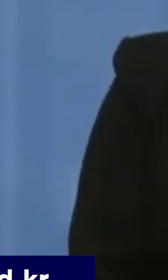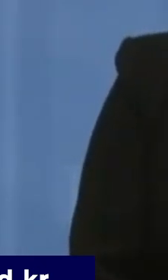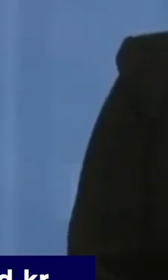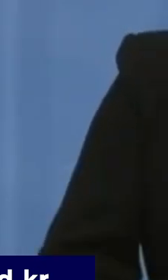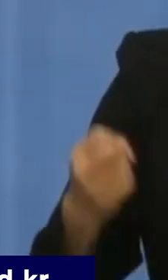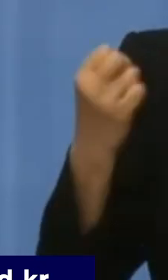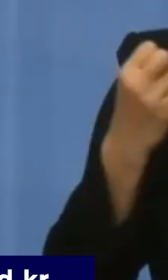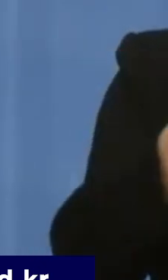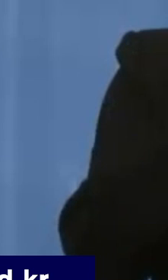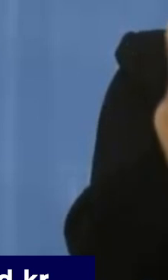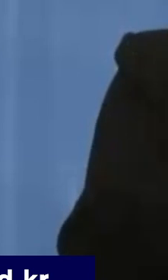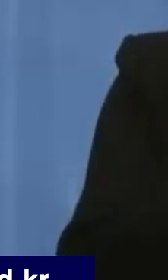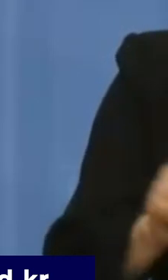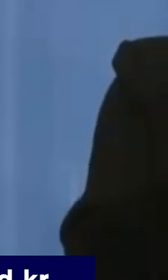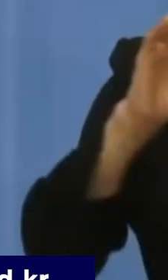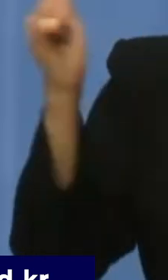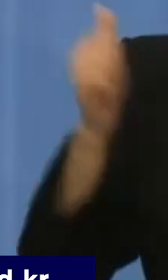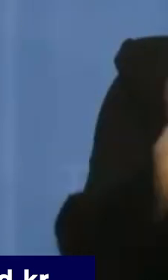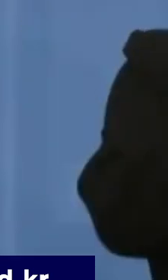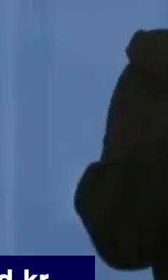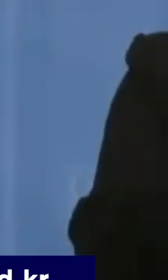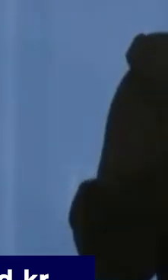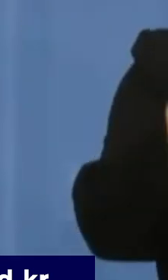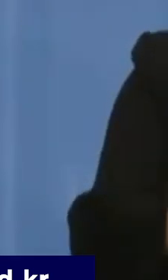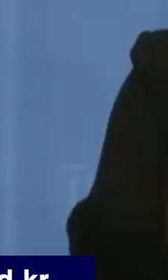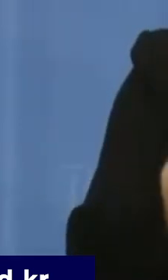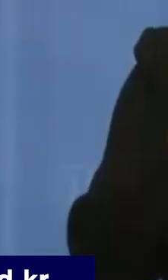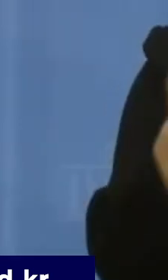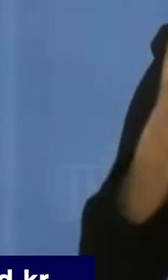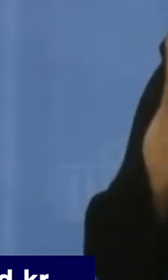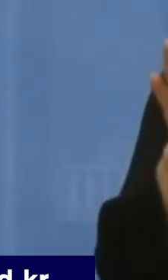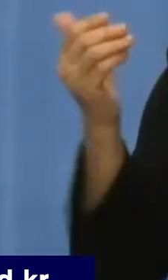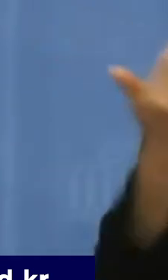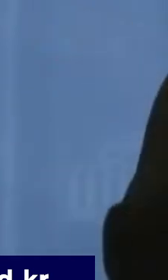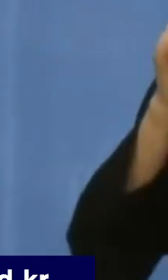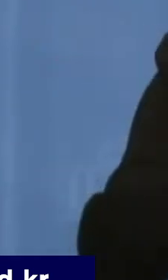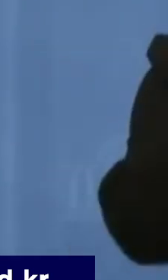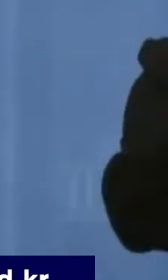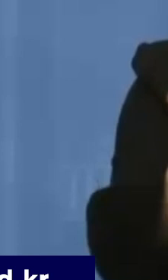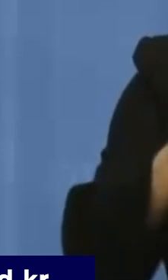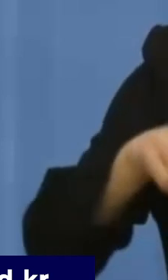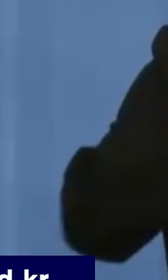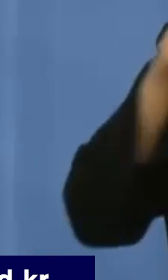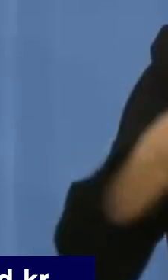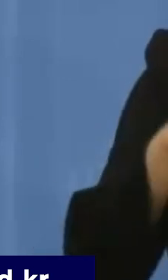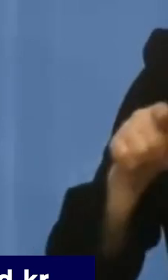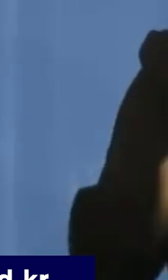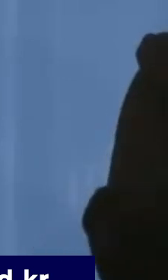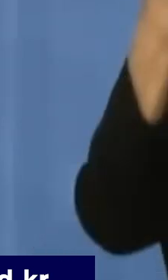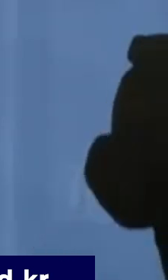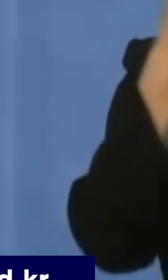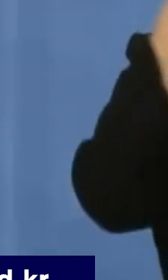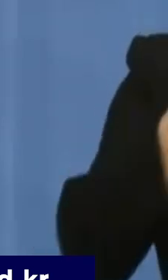누차 말씀드렸듯 3월 국회가 골든타임입니다. 여당의 반대로 협의 처리가 불가능한 상황 속에서